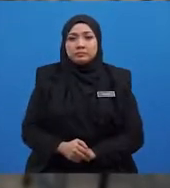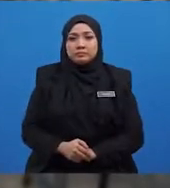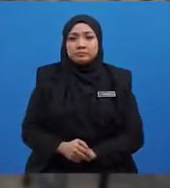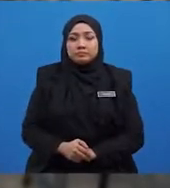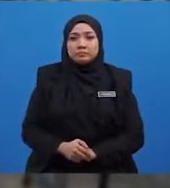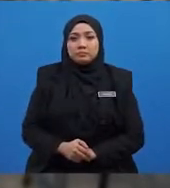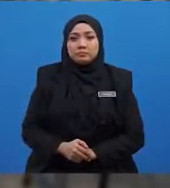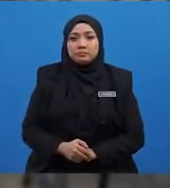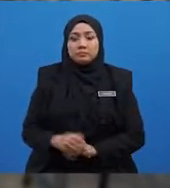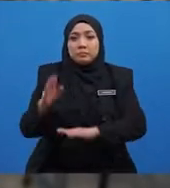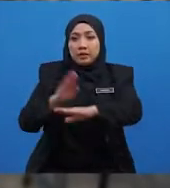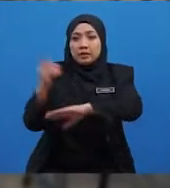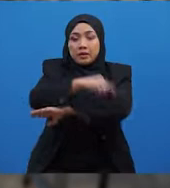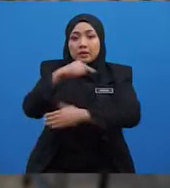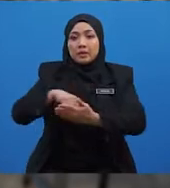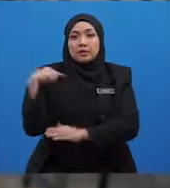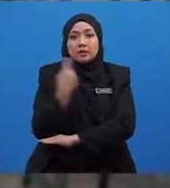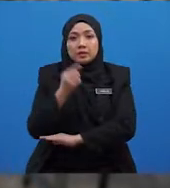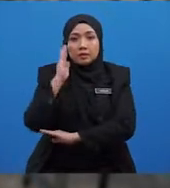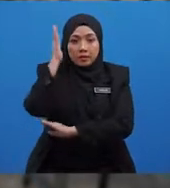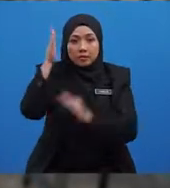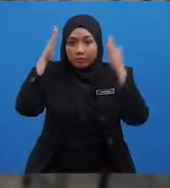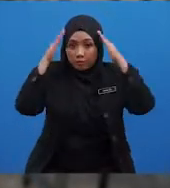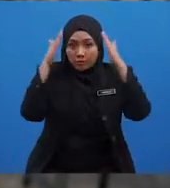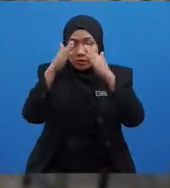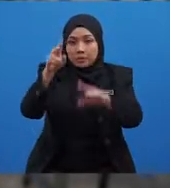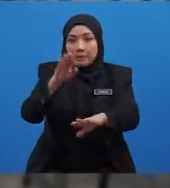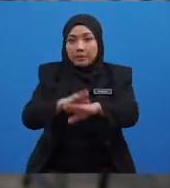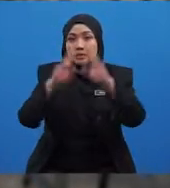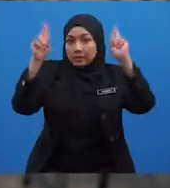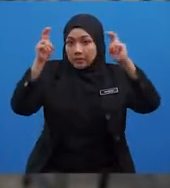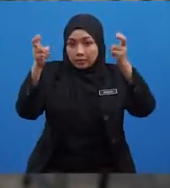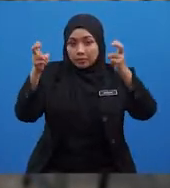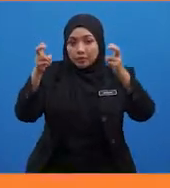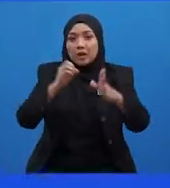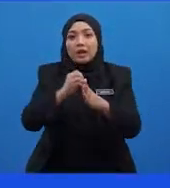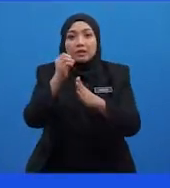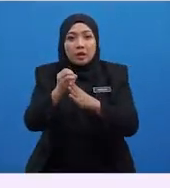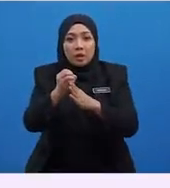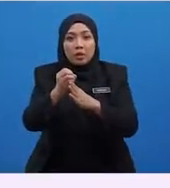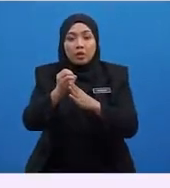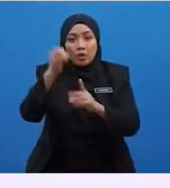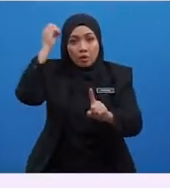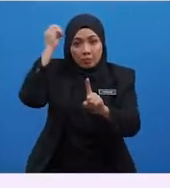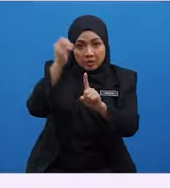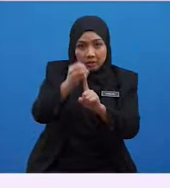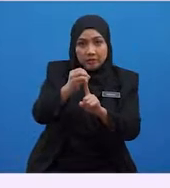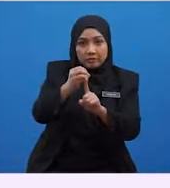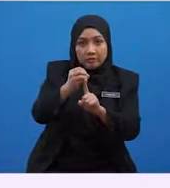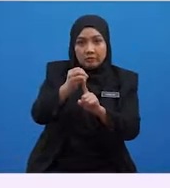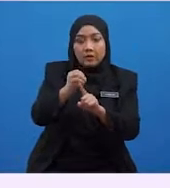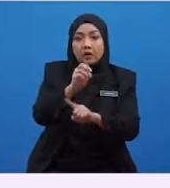Dalam episod ini, kita akan memfokus kepada topik atau standard kandungan laman web